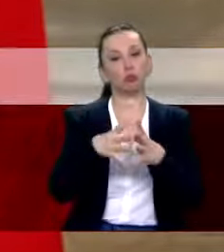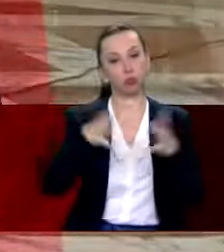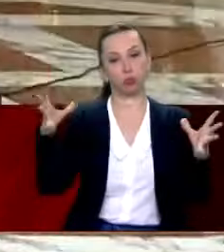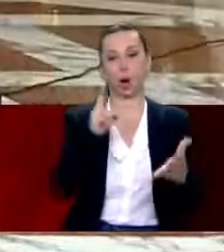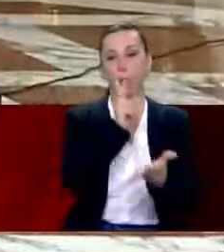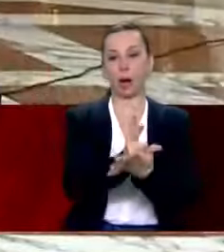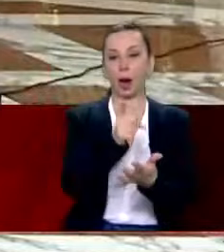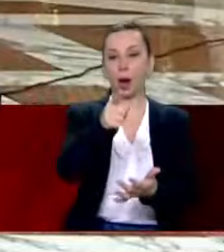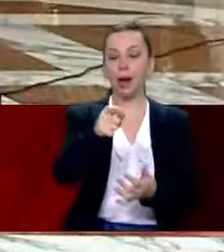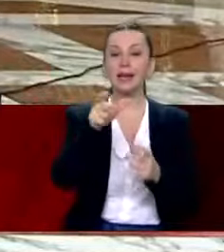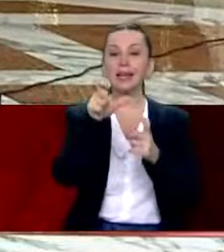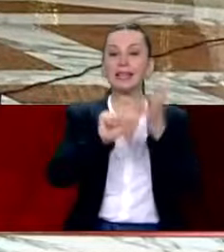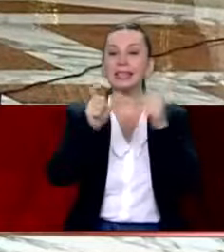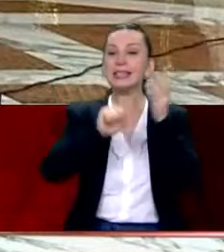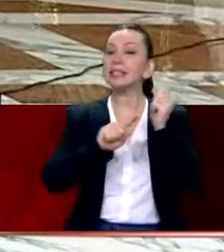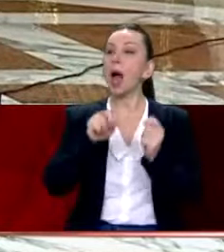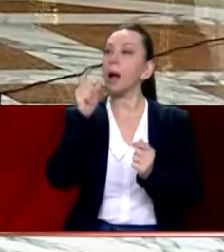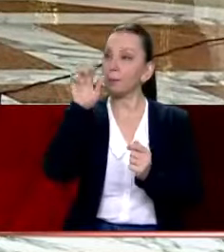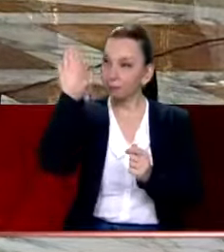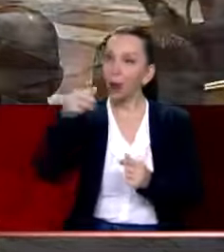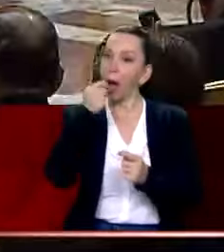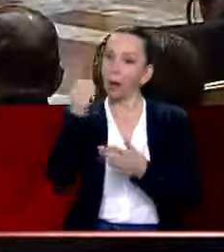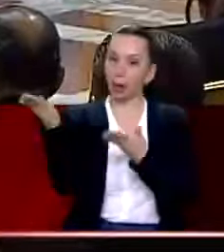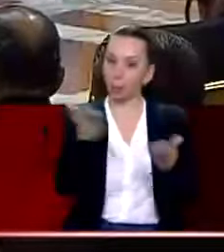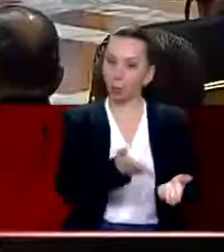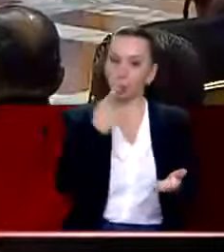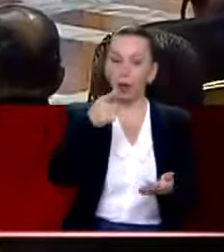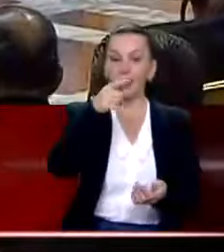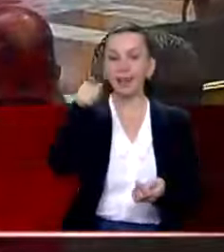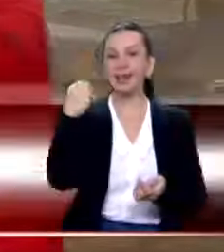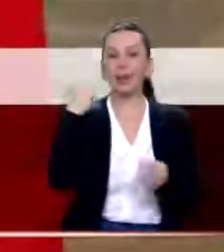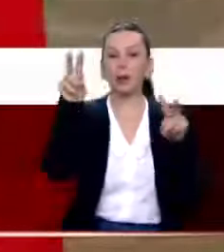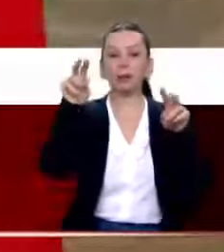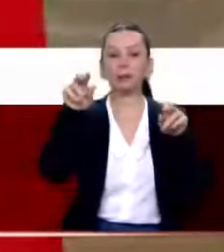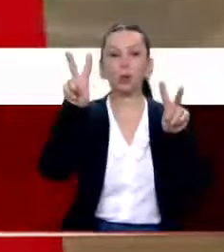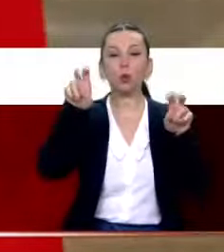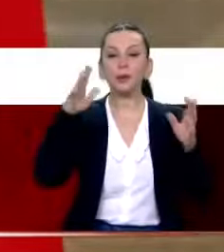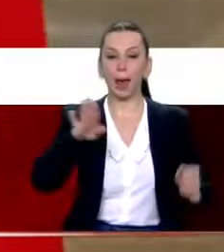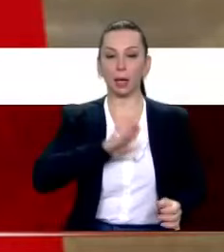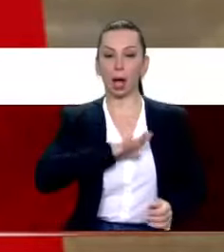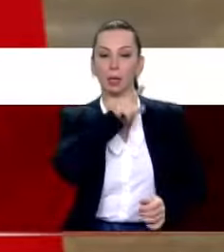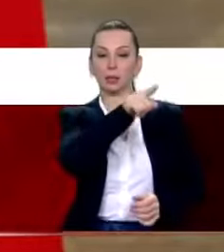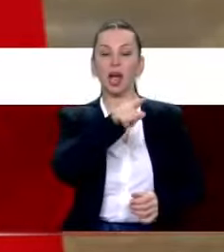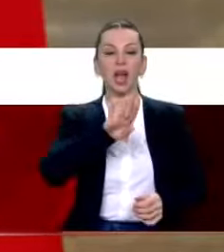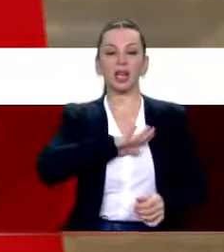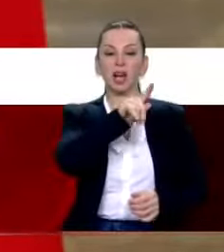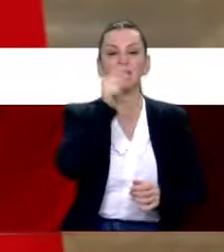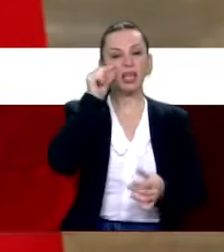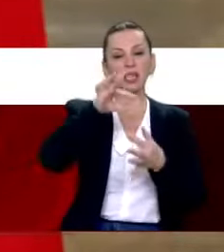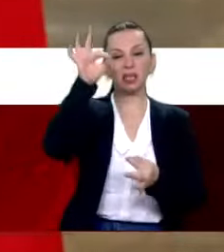kararlılığından sisi'yi Ankara'ya davet ederken sıcak başlık Gazze'de yaşananlarda gazze'nin insansızlaştırılması